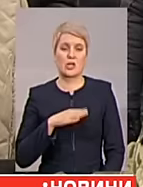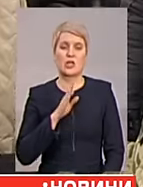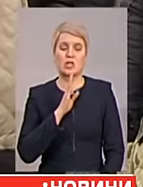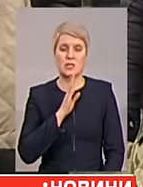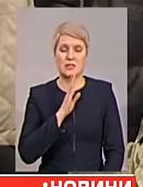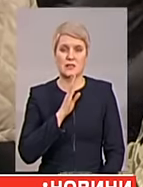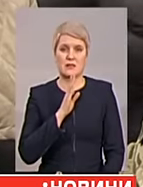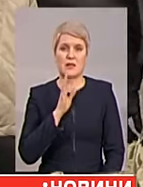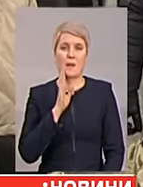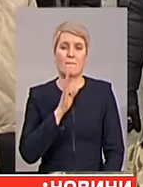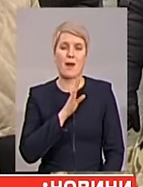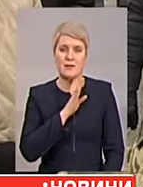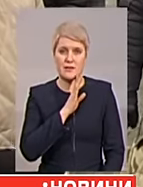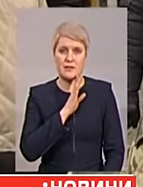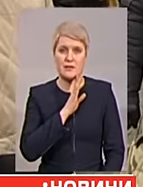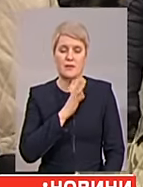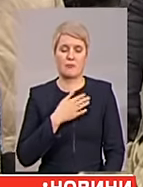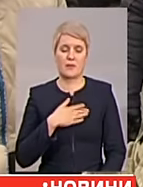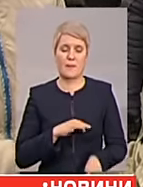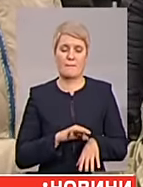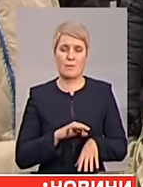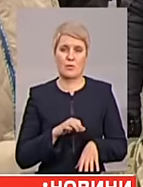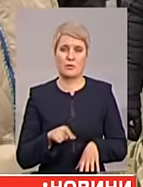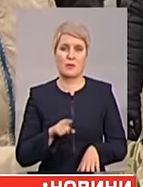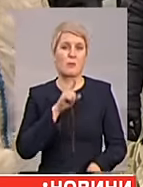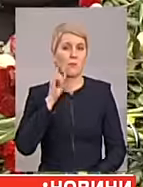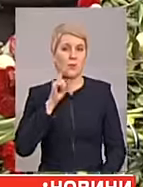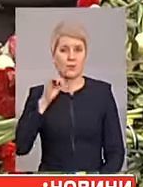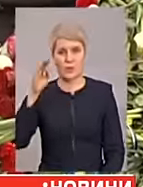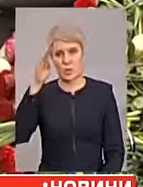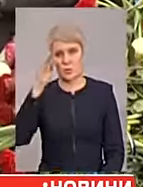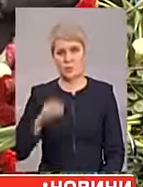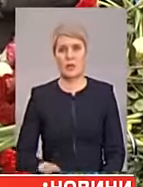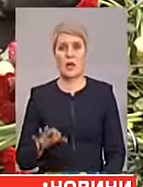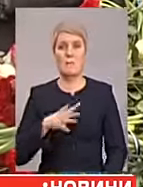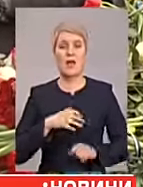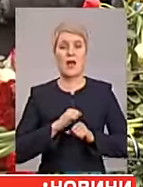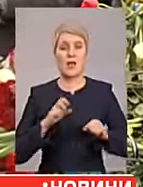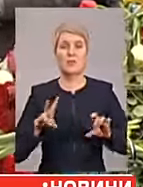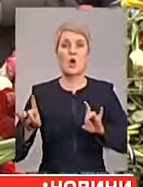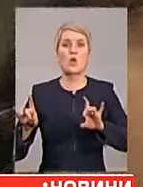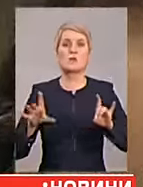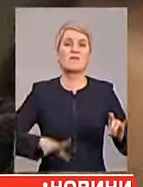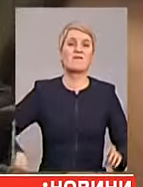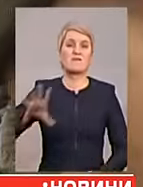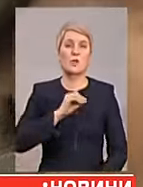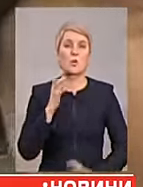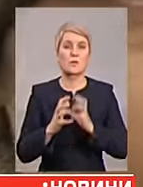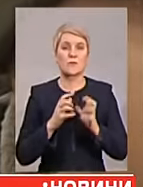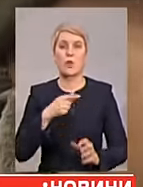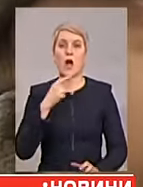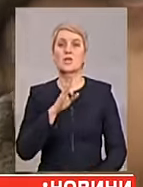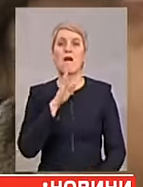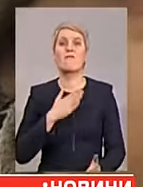матері особливо боляче тому що це молоді хлопці про героїв треба розказувати всьому світові так каже волонтерка